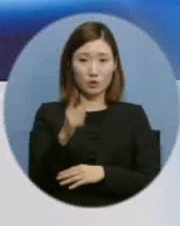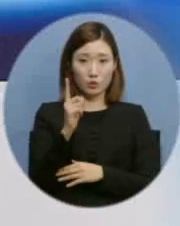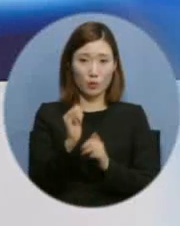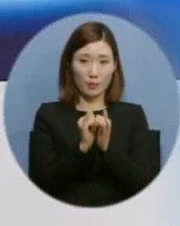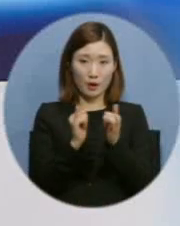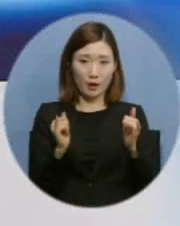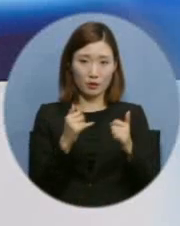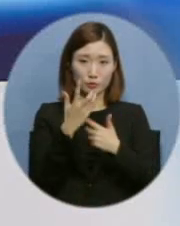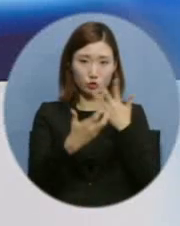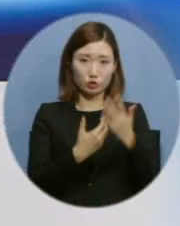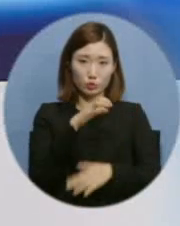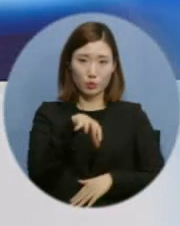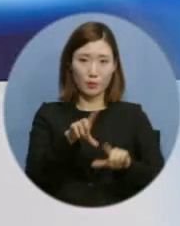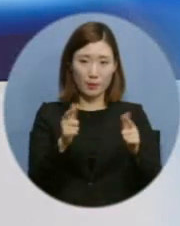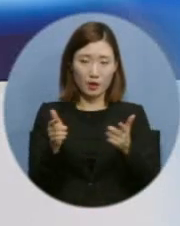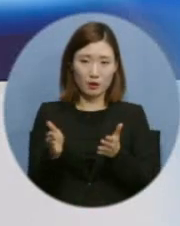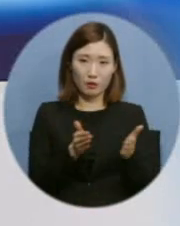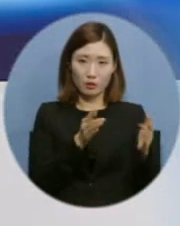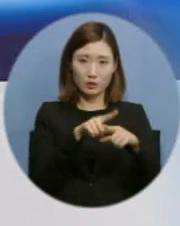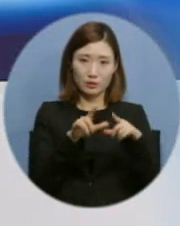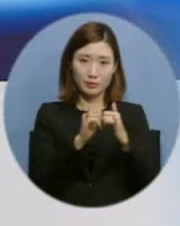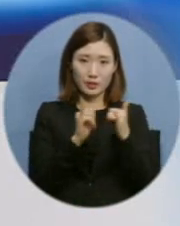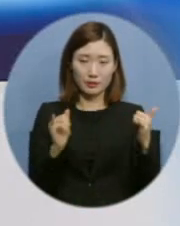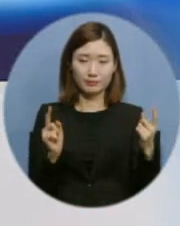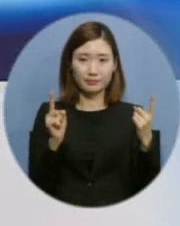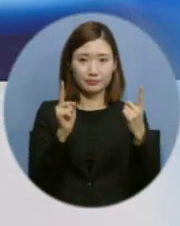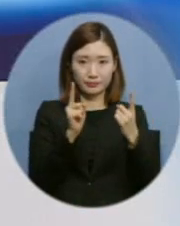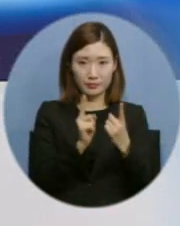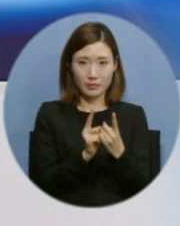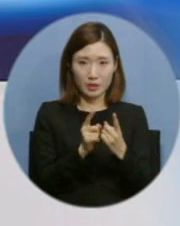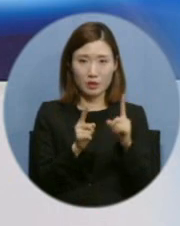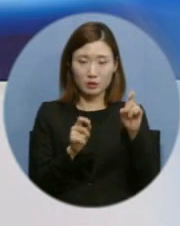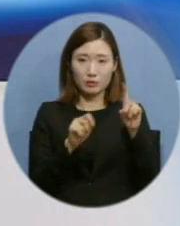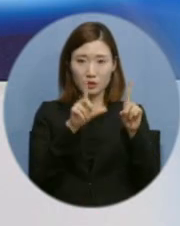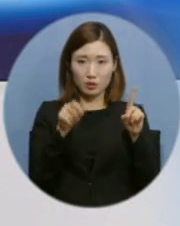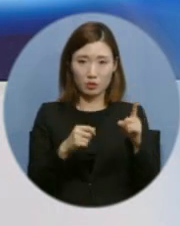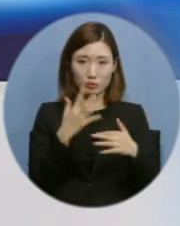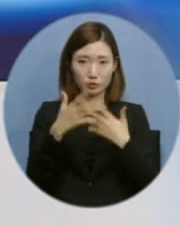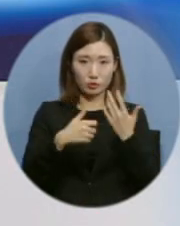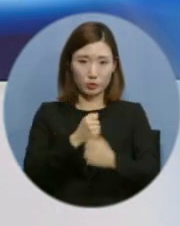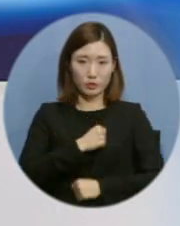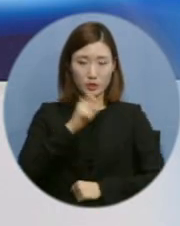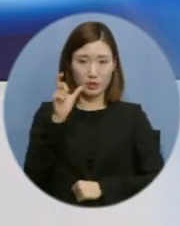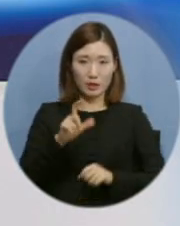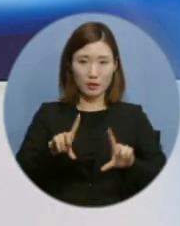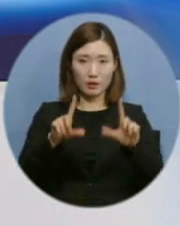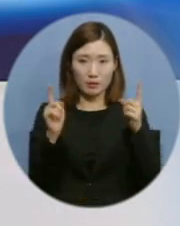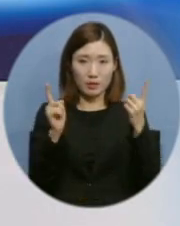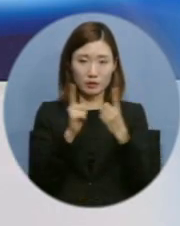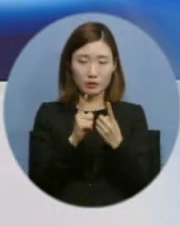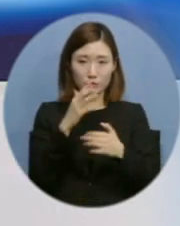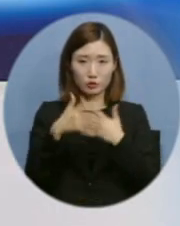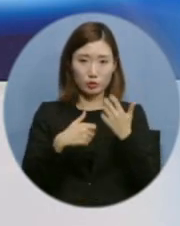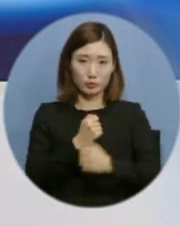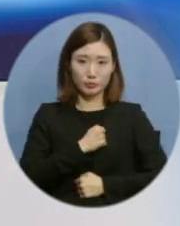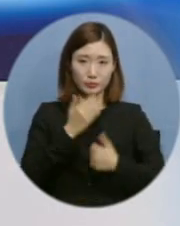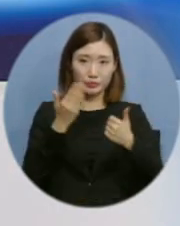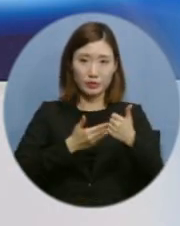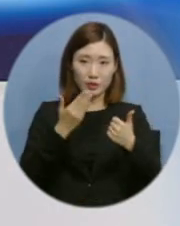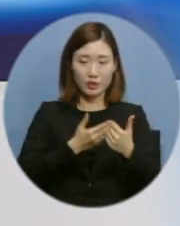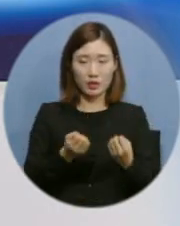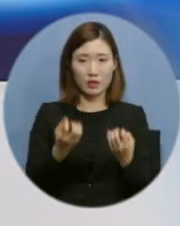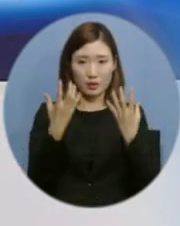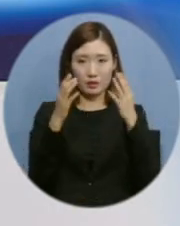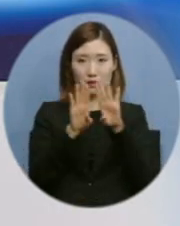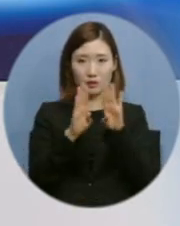소방관들이 화재 현장이 아닌 거리에서 시민들과 만났습니다. 11월 불조심 강조의 달을 맞아 불조심을 당부하는 이벤트를